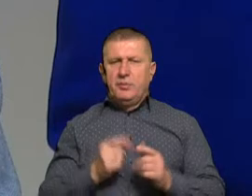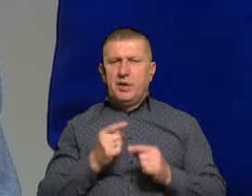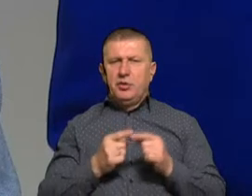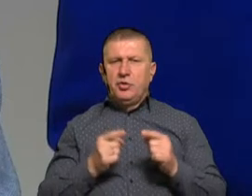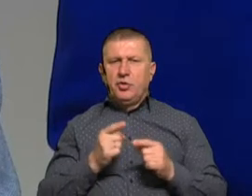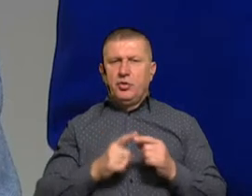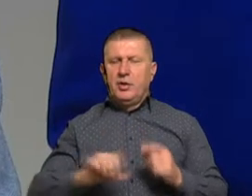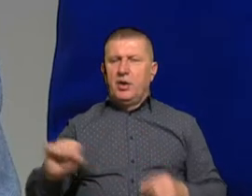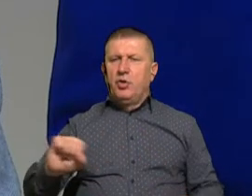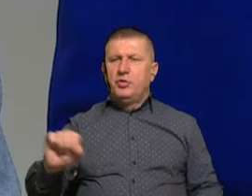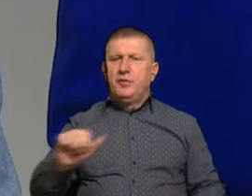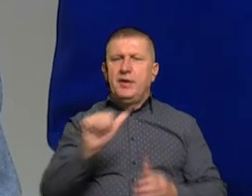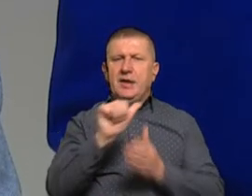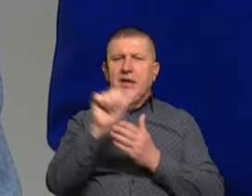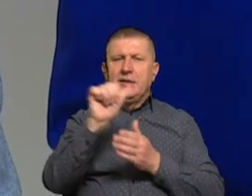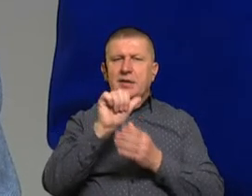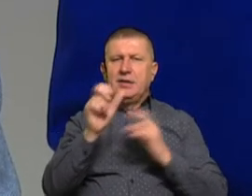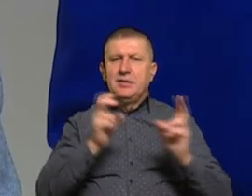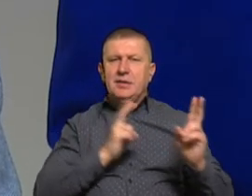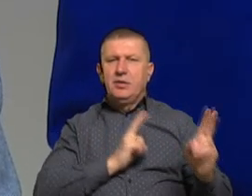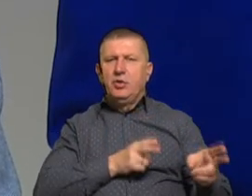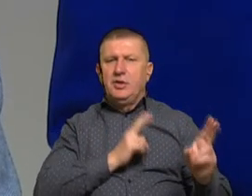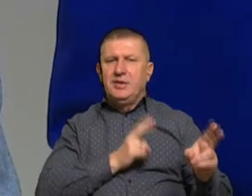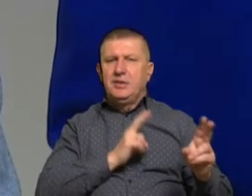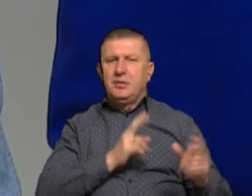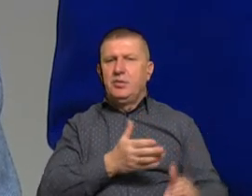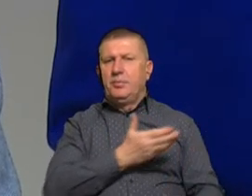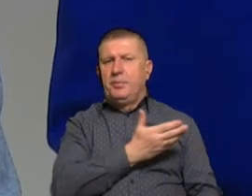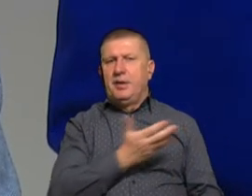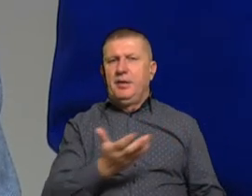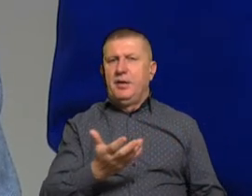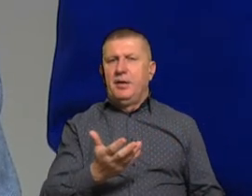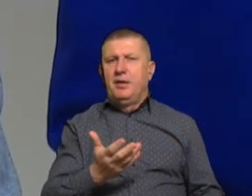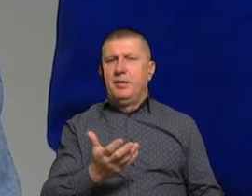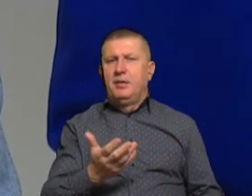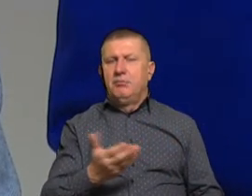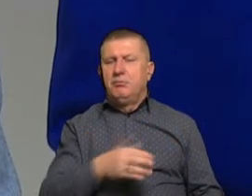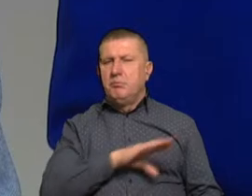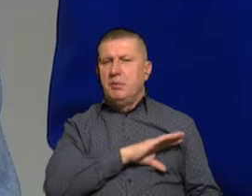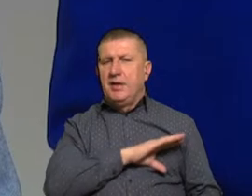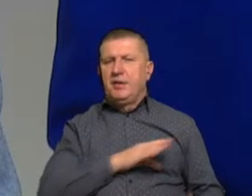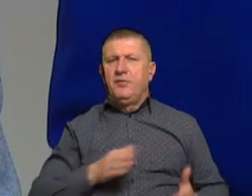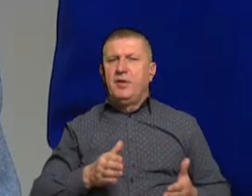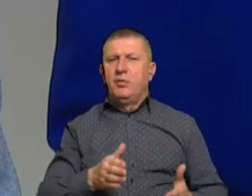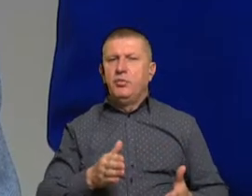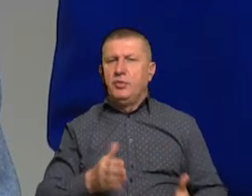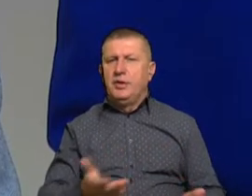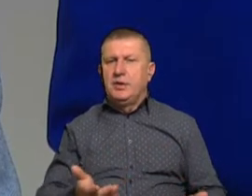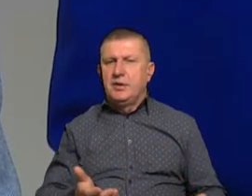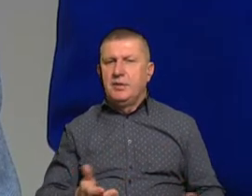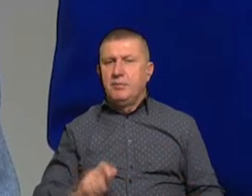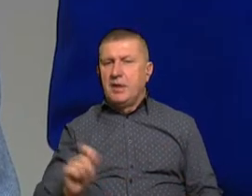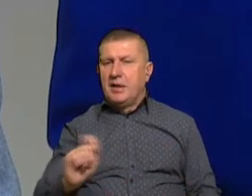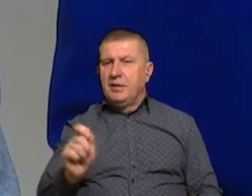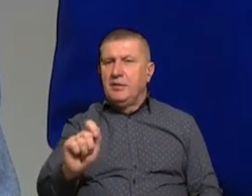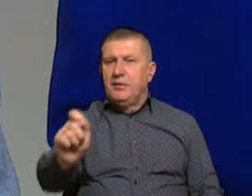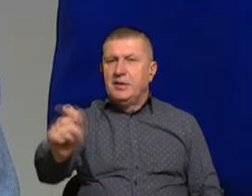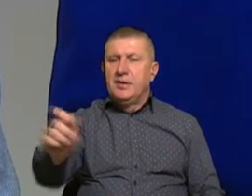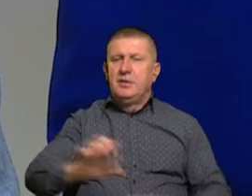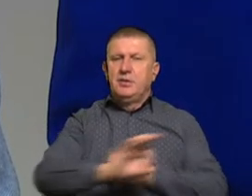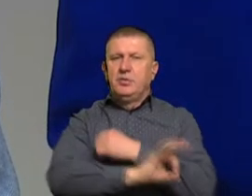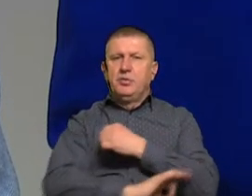ożywić naszą ulicę 11 listopada, może właśnie pod kątem aktywizacji studenckiej